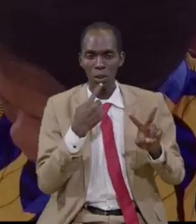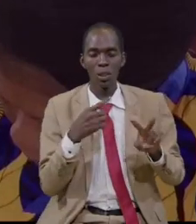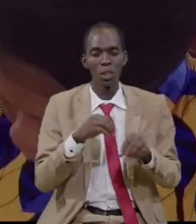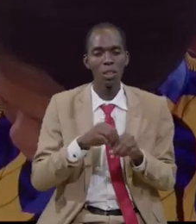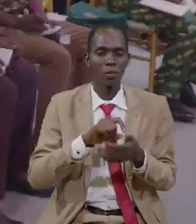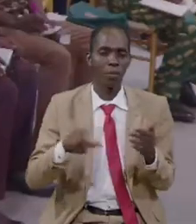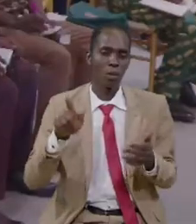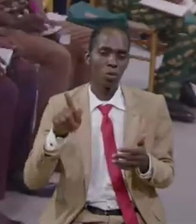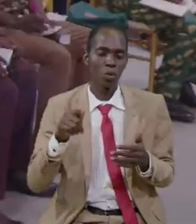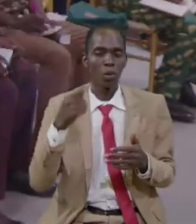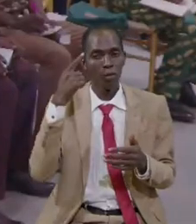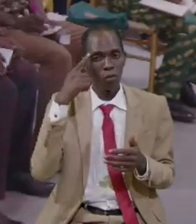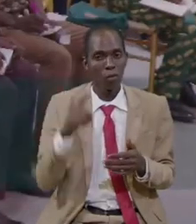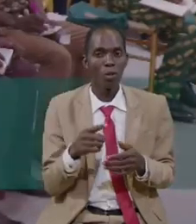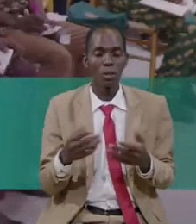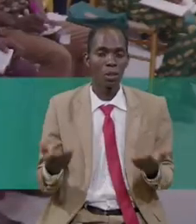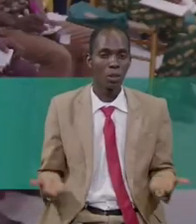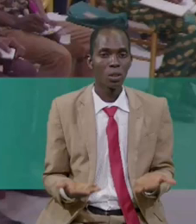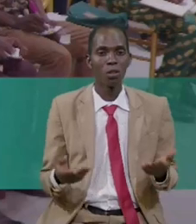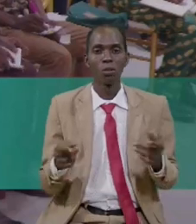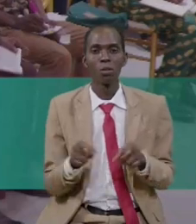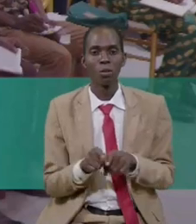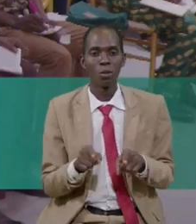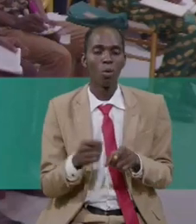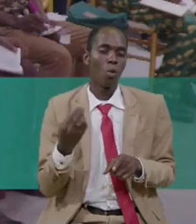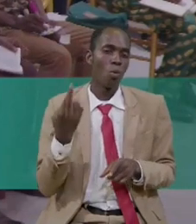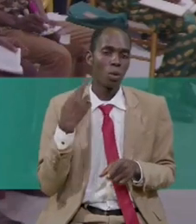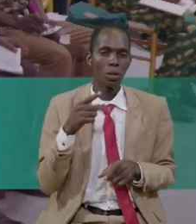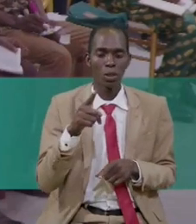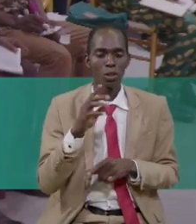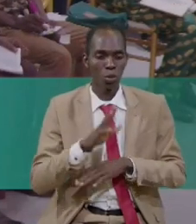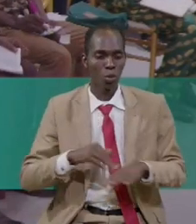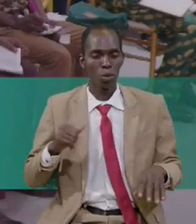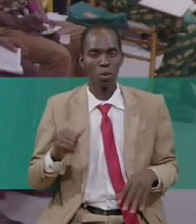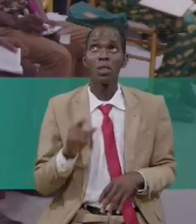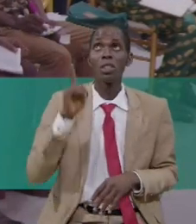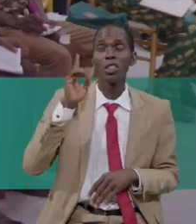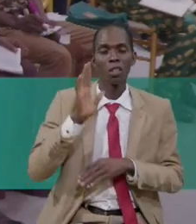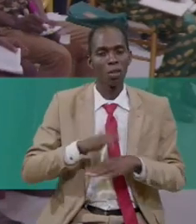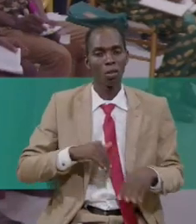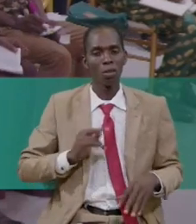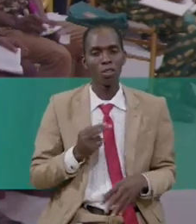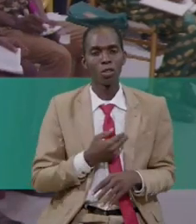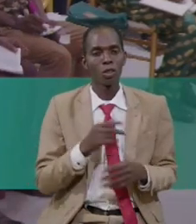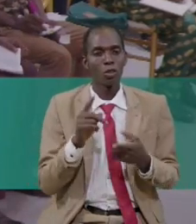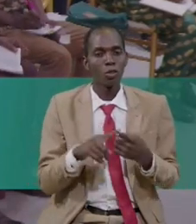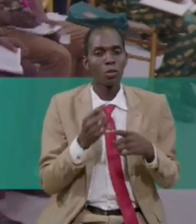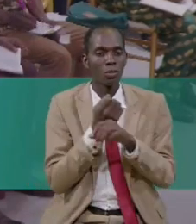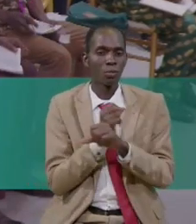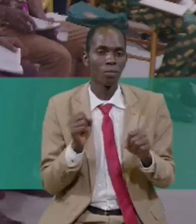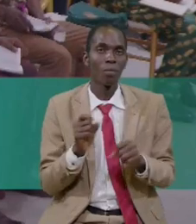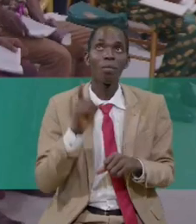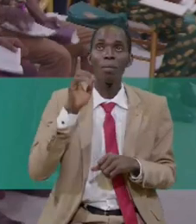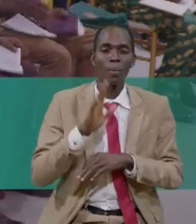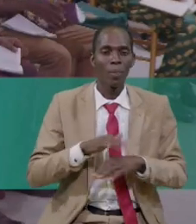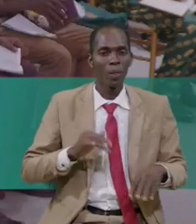21, « Car c'est à cela vous avez été appelés. Il nous a appelés au salut, il nous a appelés